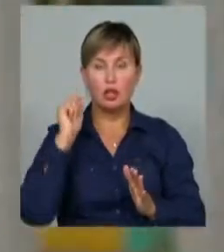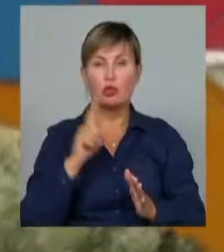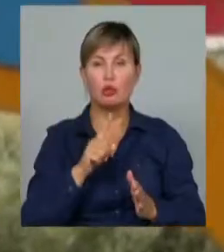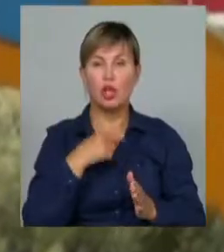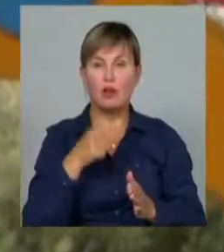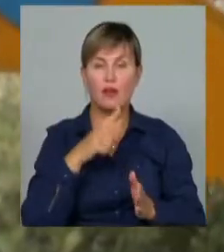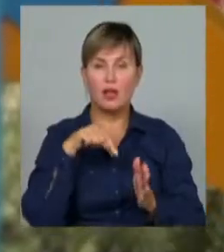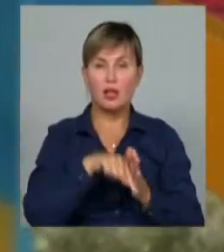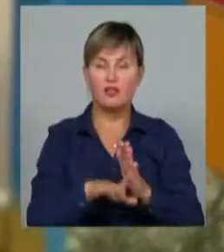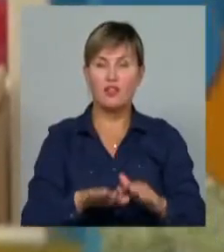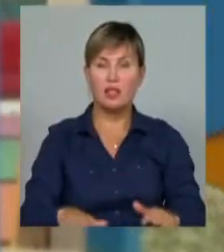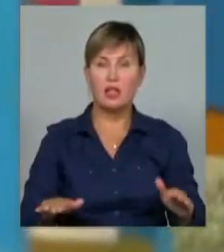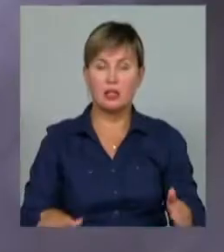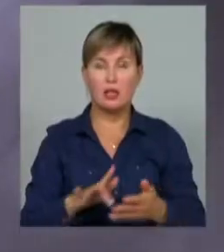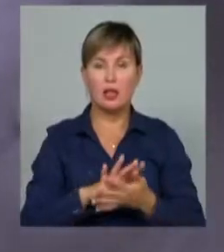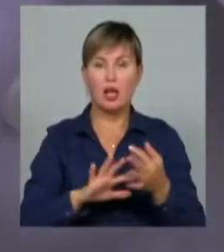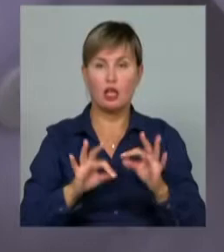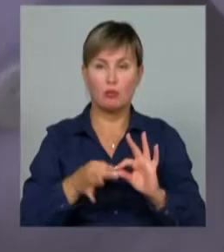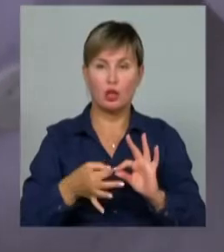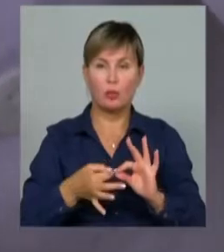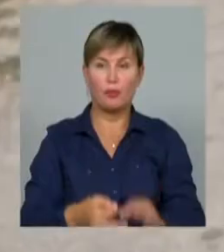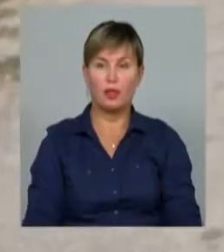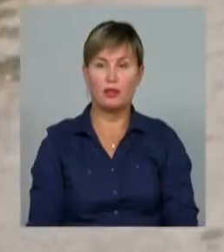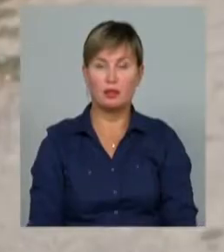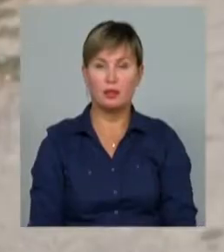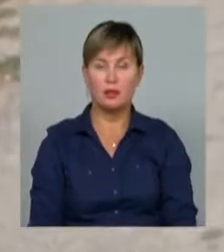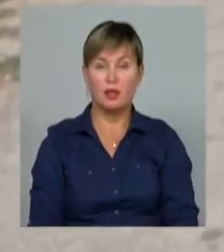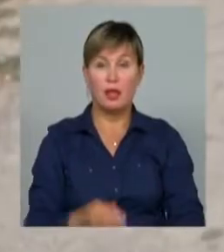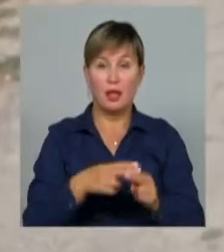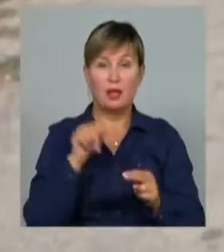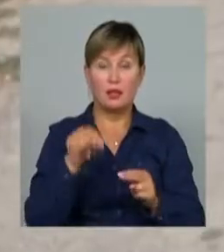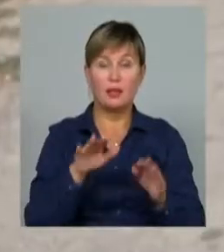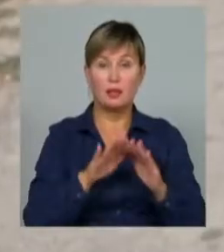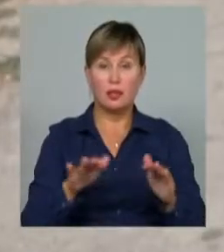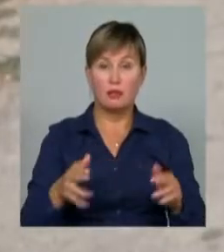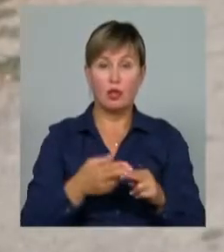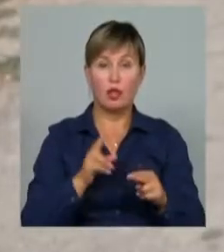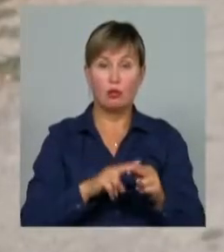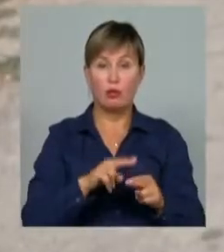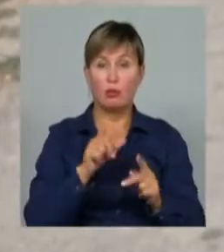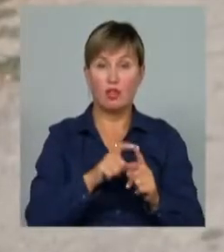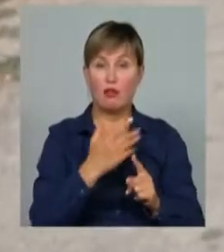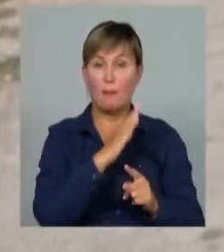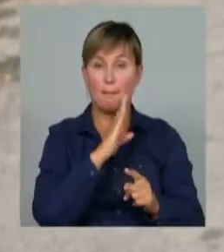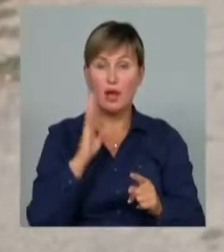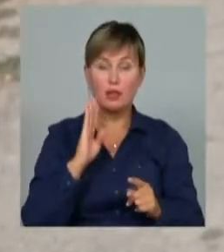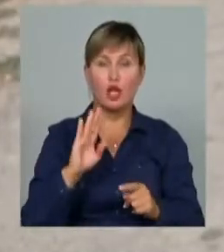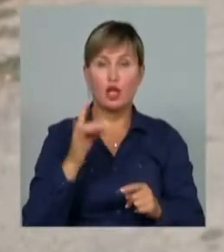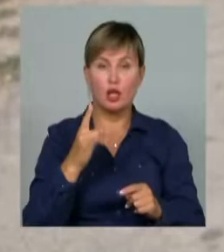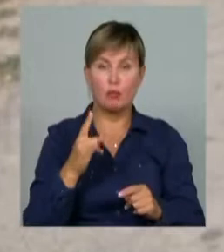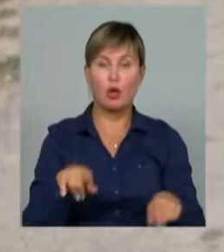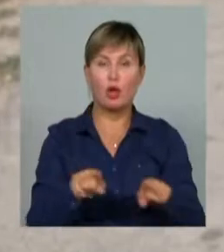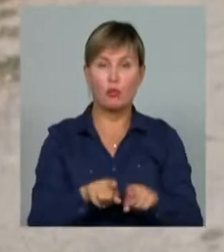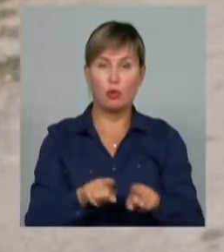в дошкольном учреждении? Репортаж Дамира Анитова. Это тот самый садик, в котором, по словам матери Милада, ребенок